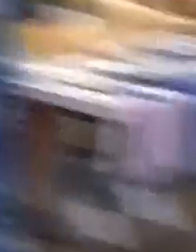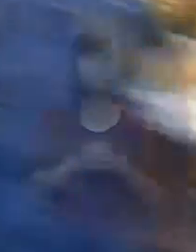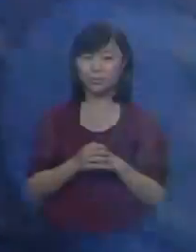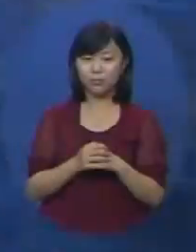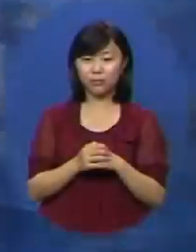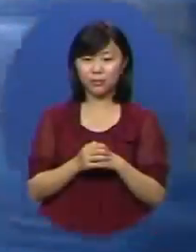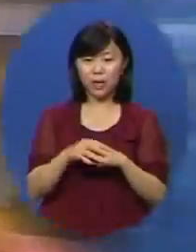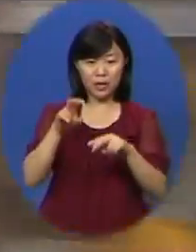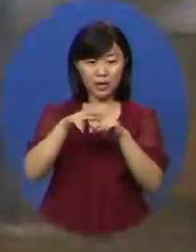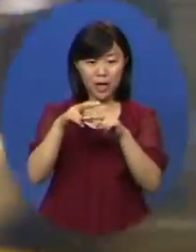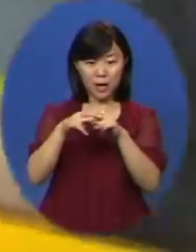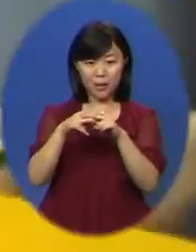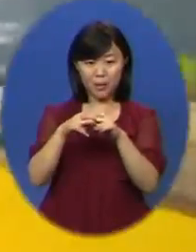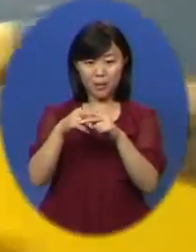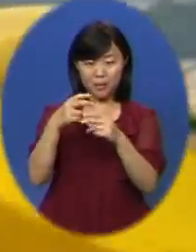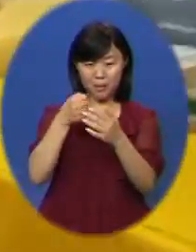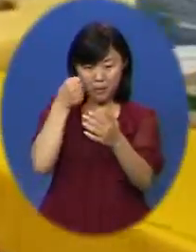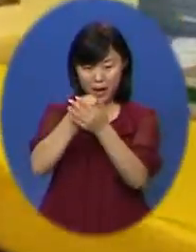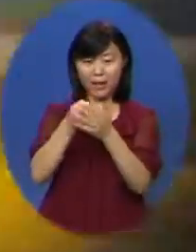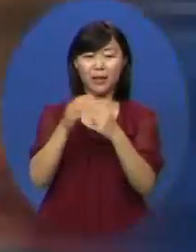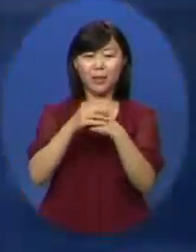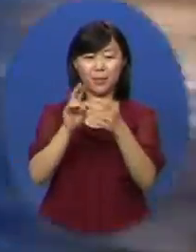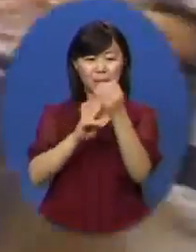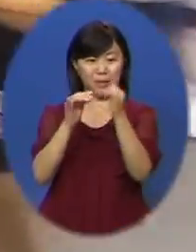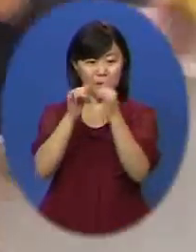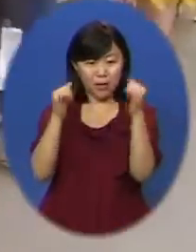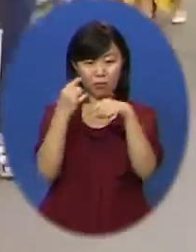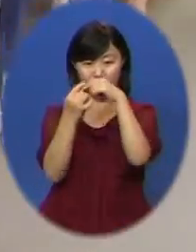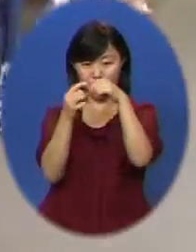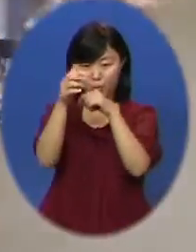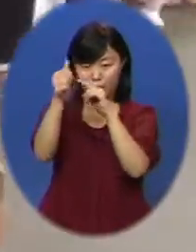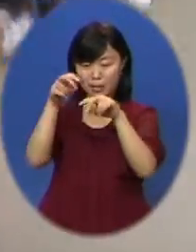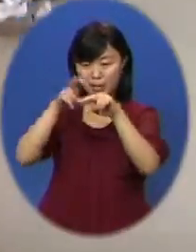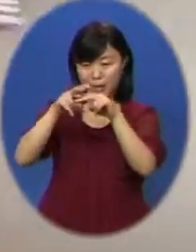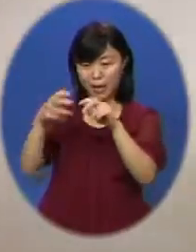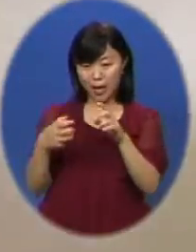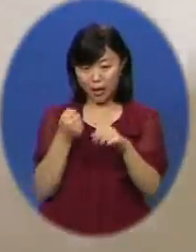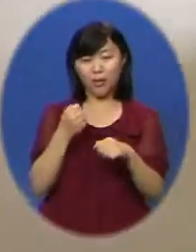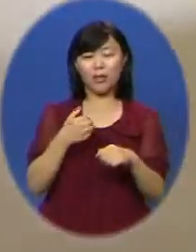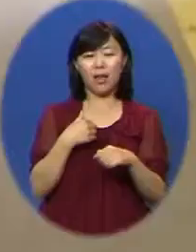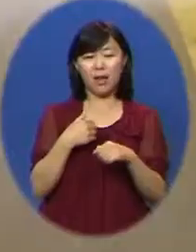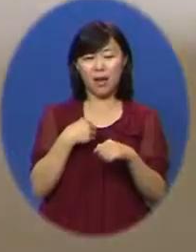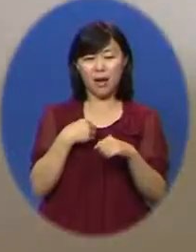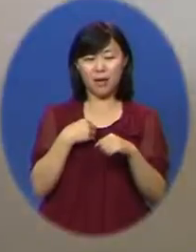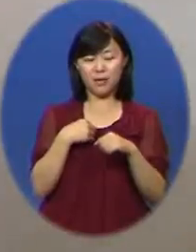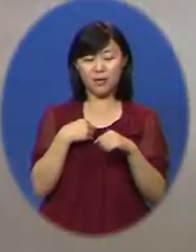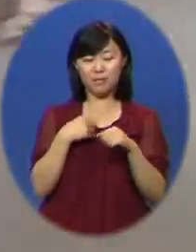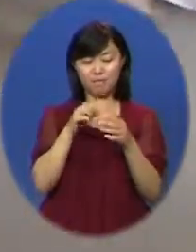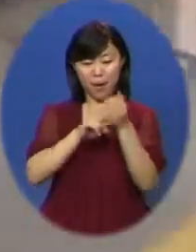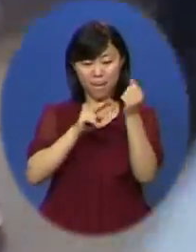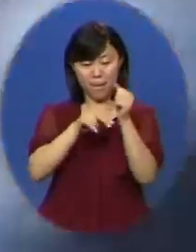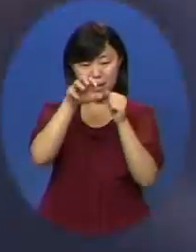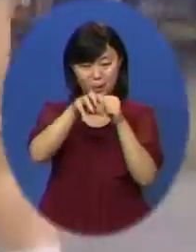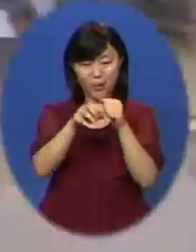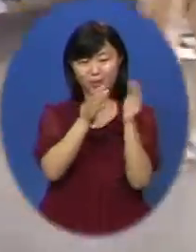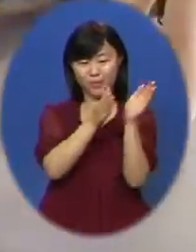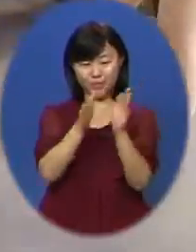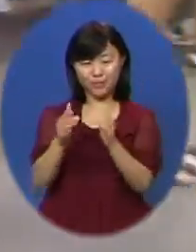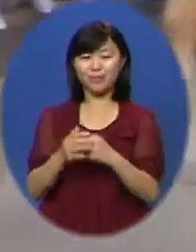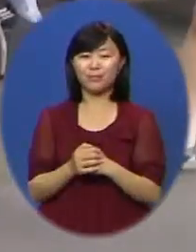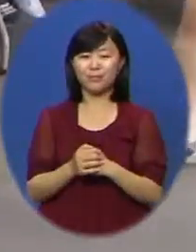자리를 배정받은 셀러들은 운영본부에서 제공하는 의자를 들고 자신의 갑판대를 준비한다.